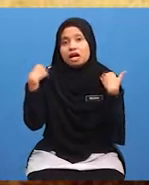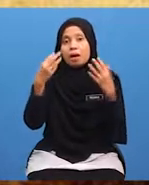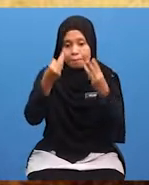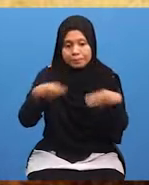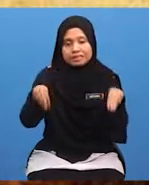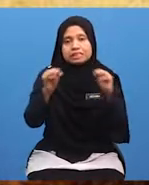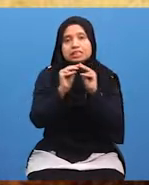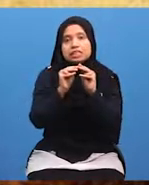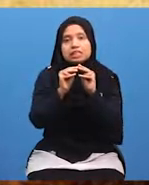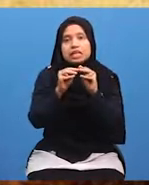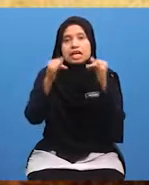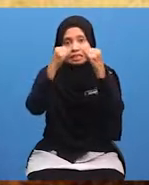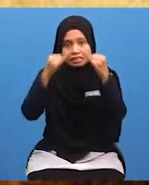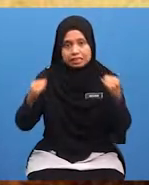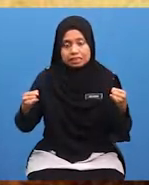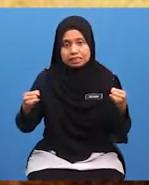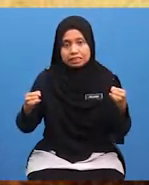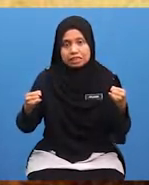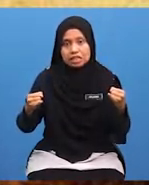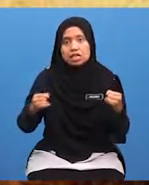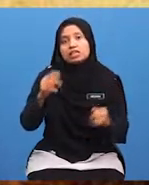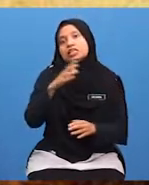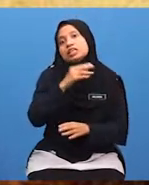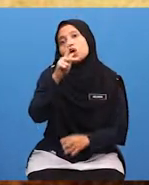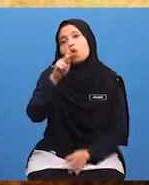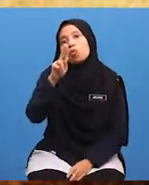masjid, istana khalifah dan kutub.